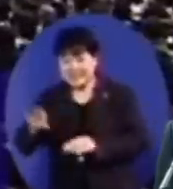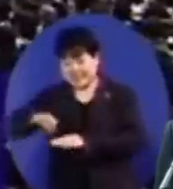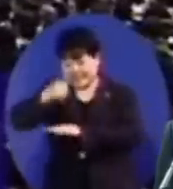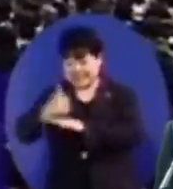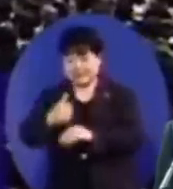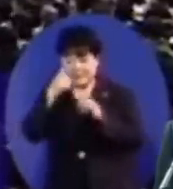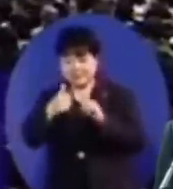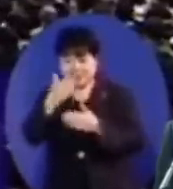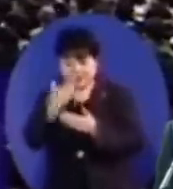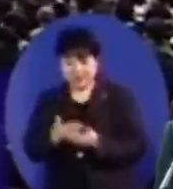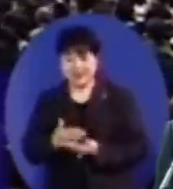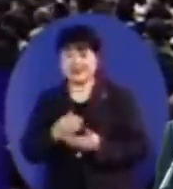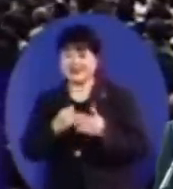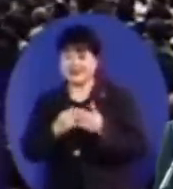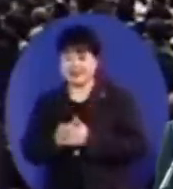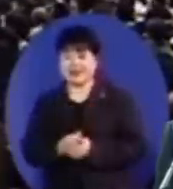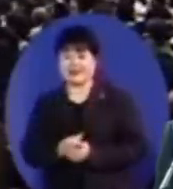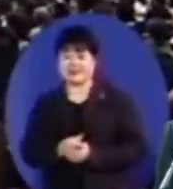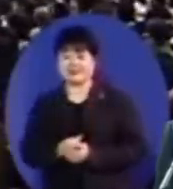심판을 받았습니다.